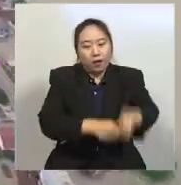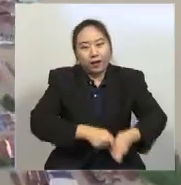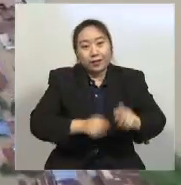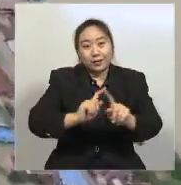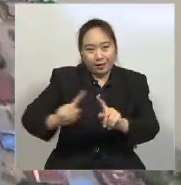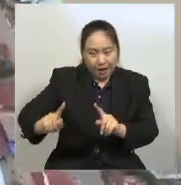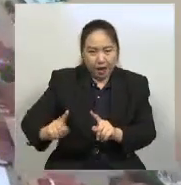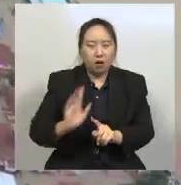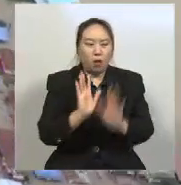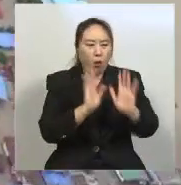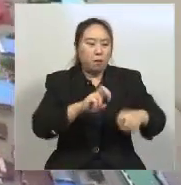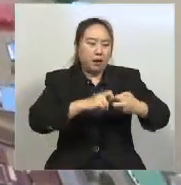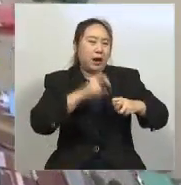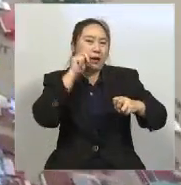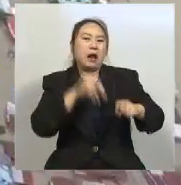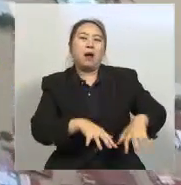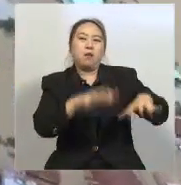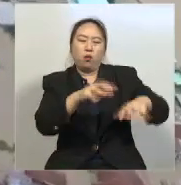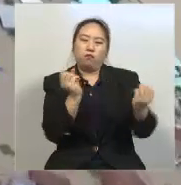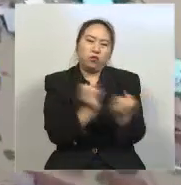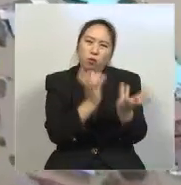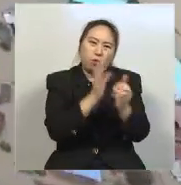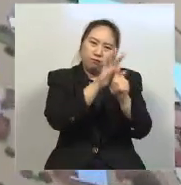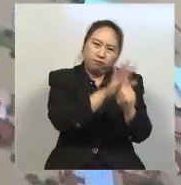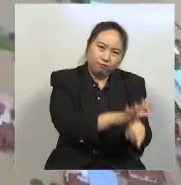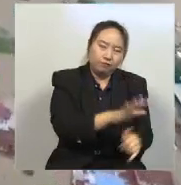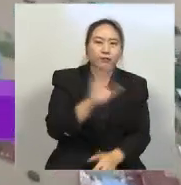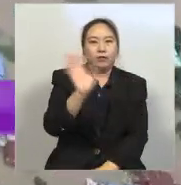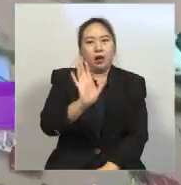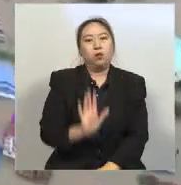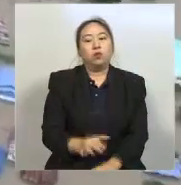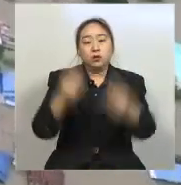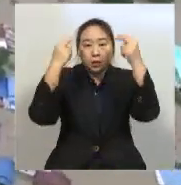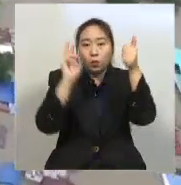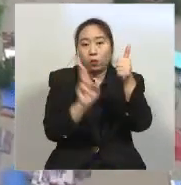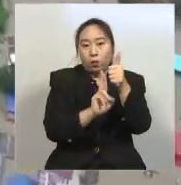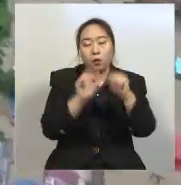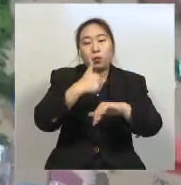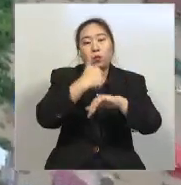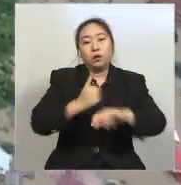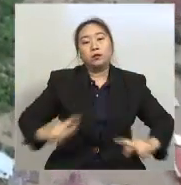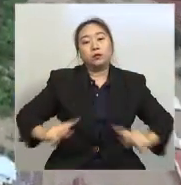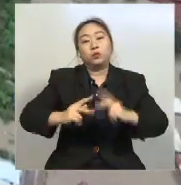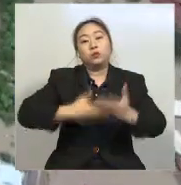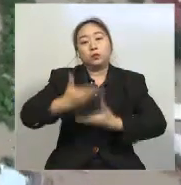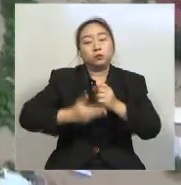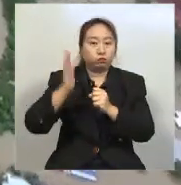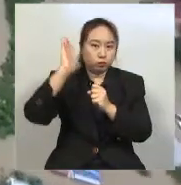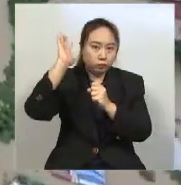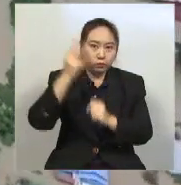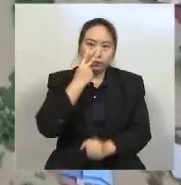ป็นการซ้ำเติมผู้ประสบภัยน้ำท่วมค่ะฟังเสียงรองนายกรัฐมนตรีและรัฐมนตรีว่าการกระทรวงพาณิ